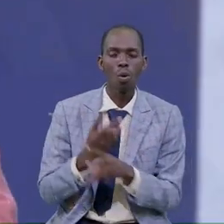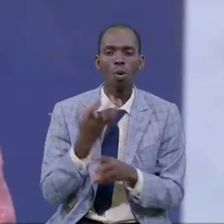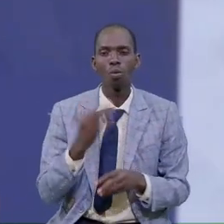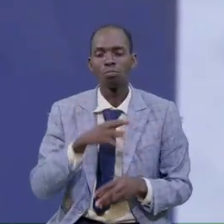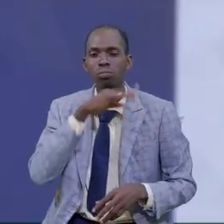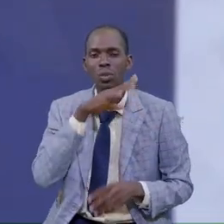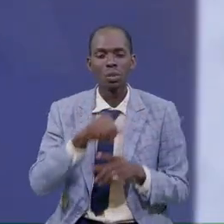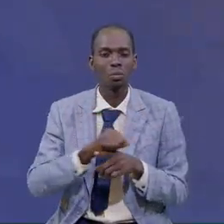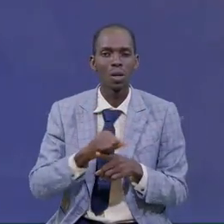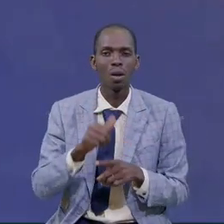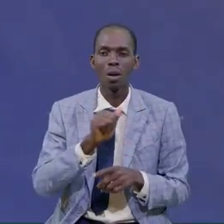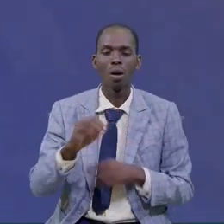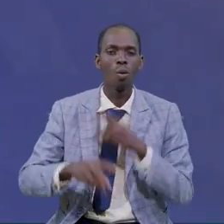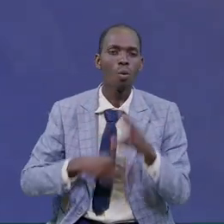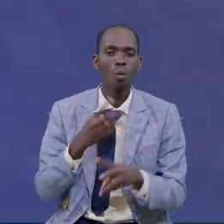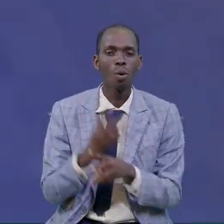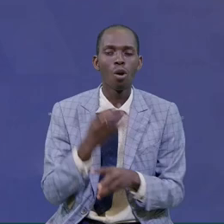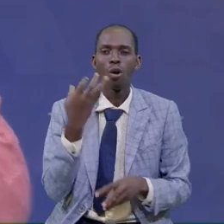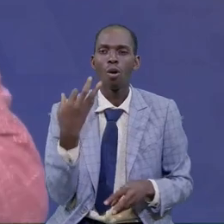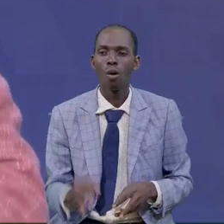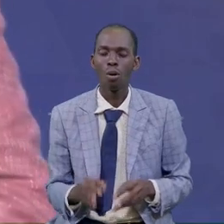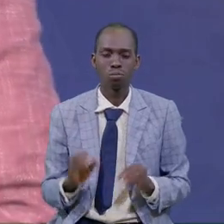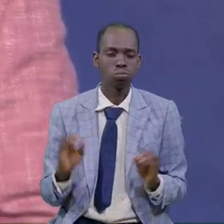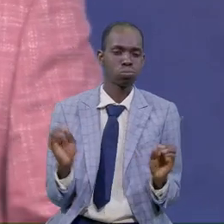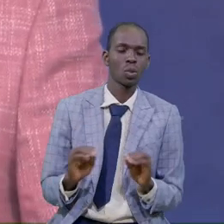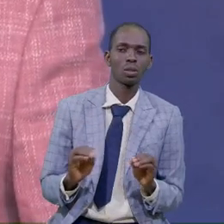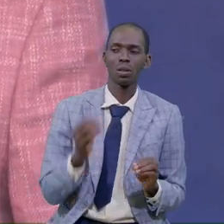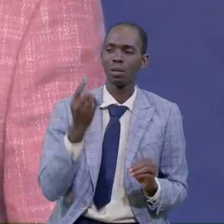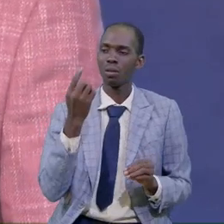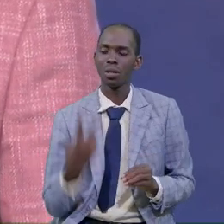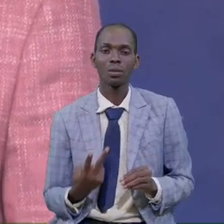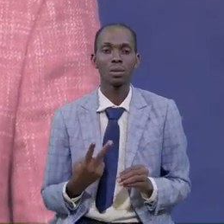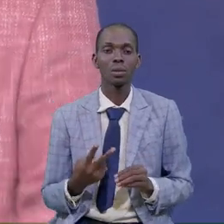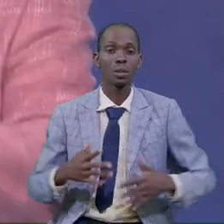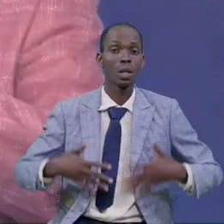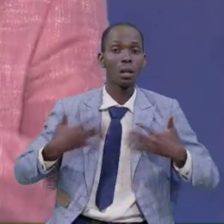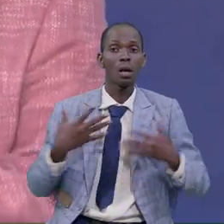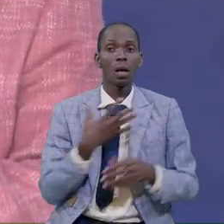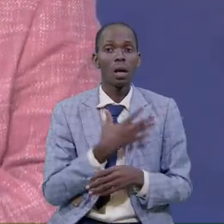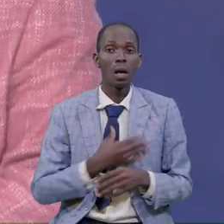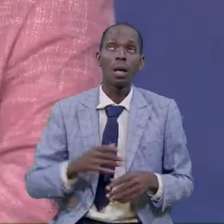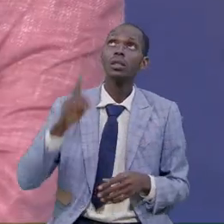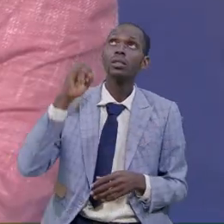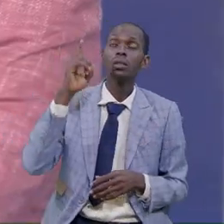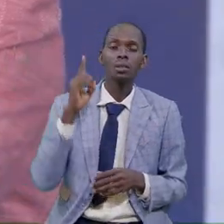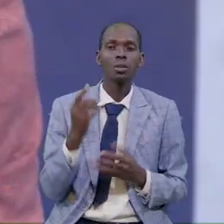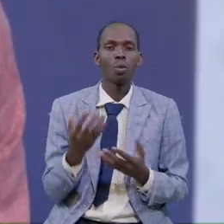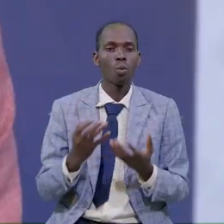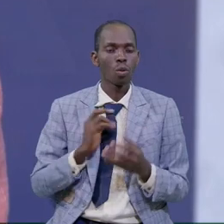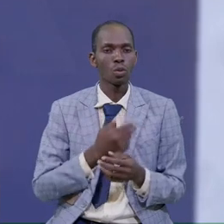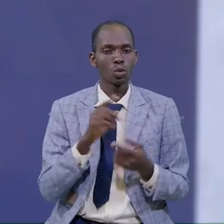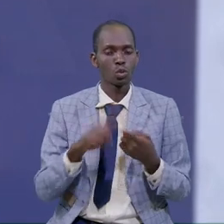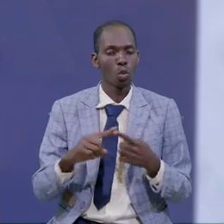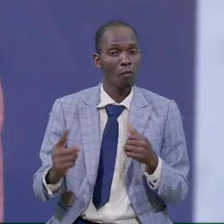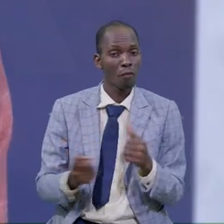médiocrité qui est en nous, chacun. Et il veut que nous commençons là-bas, reconnaître